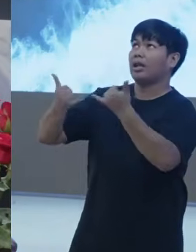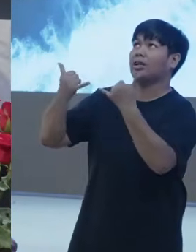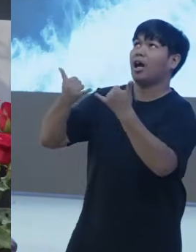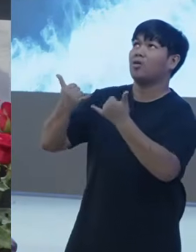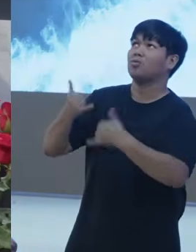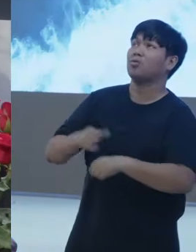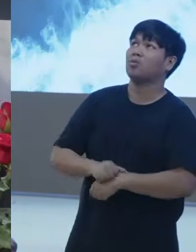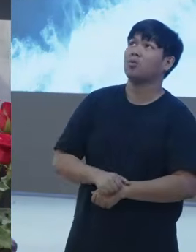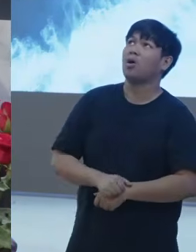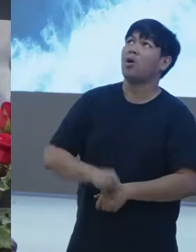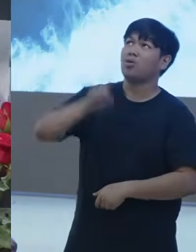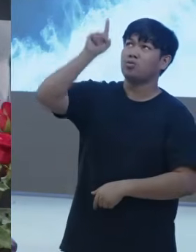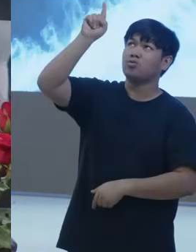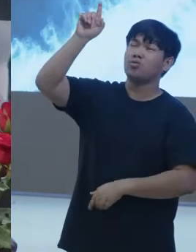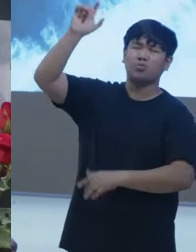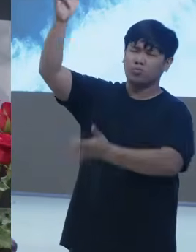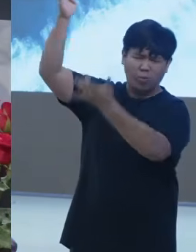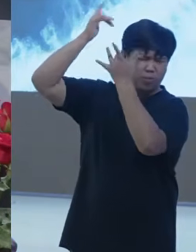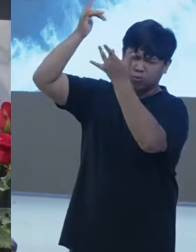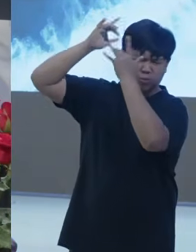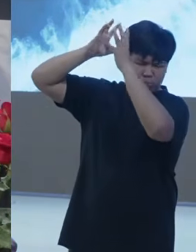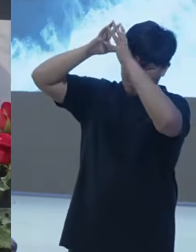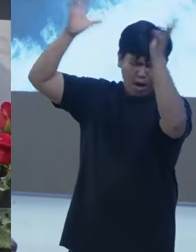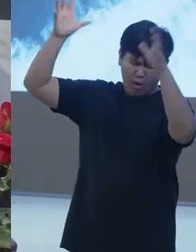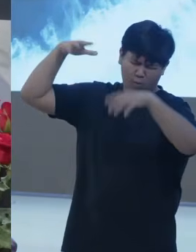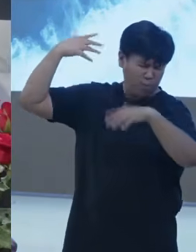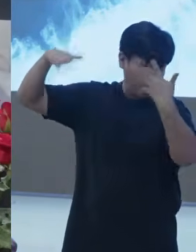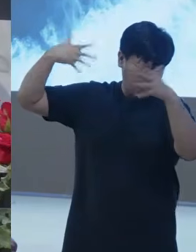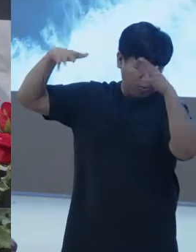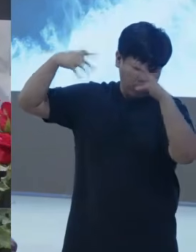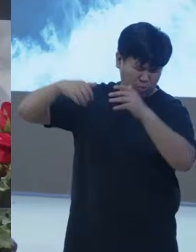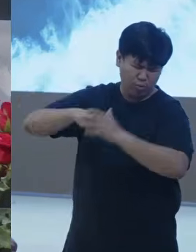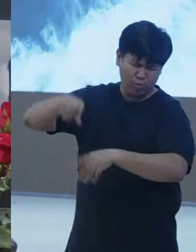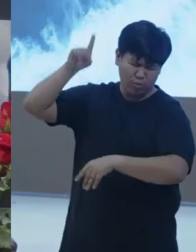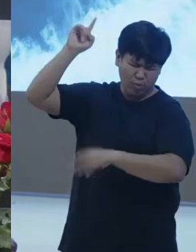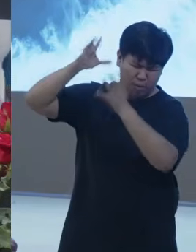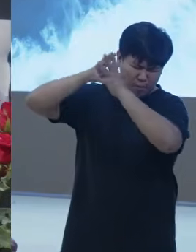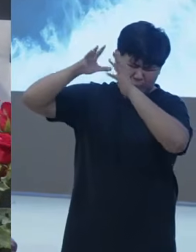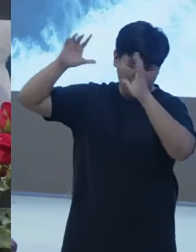ikaw ay maawain. No? Ikaw ay